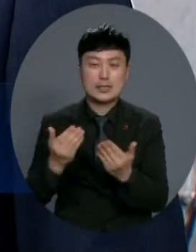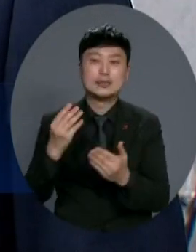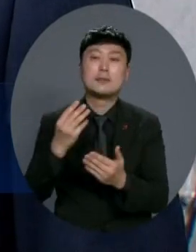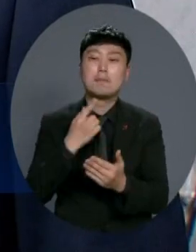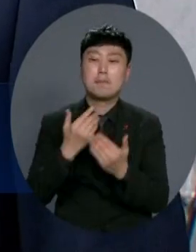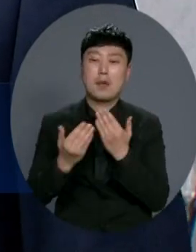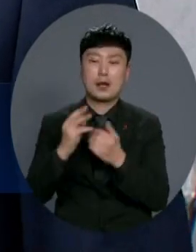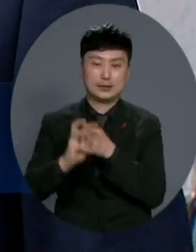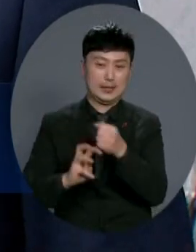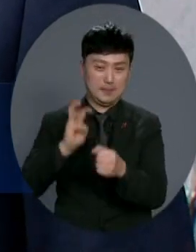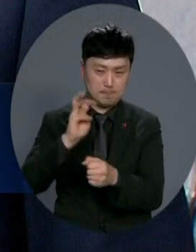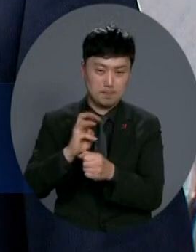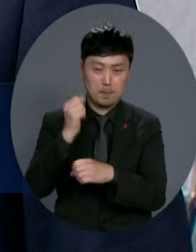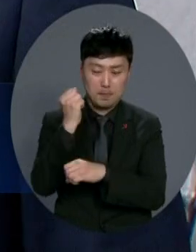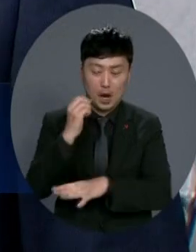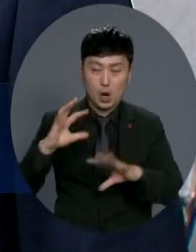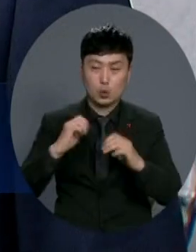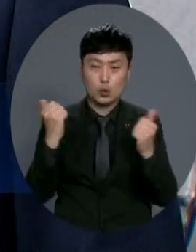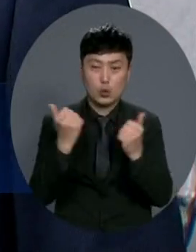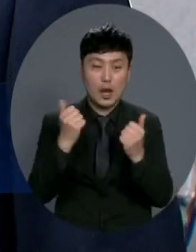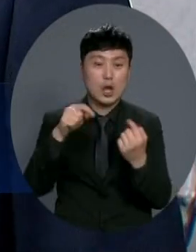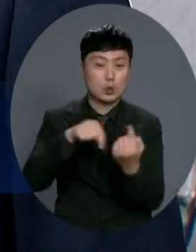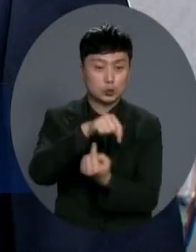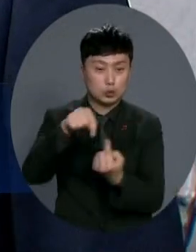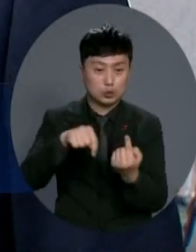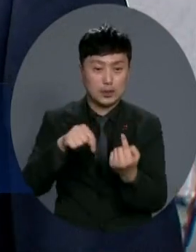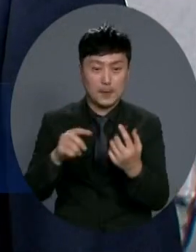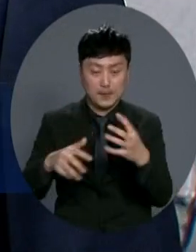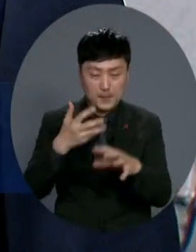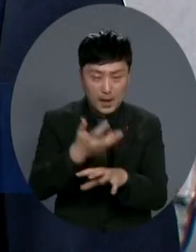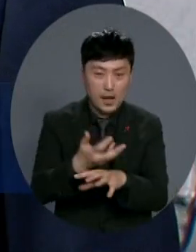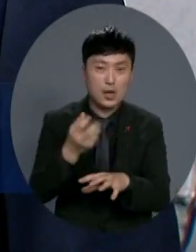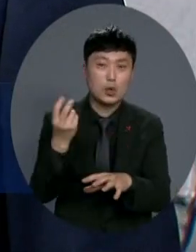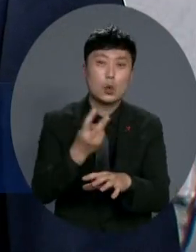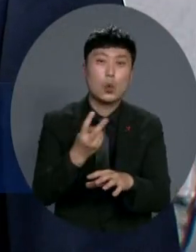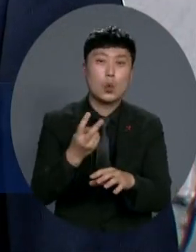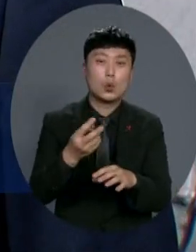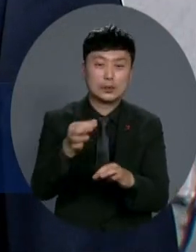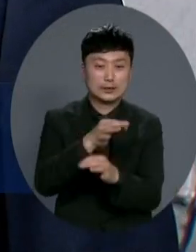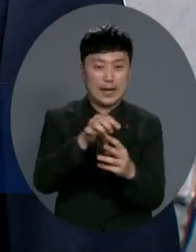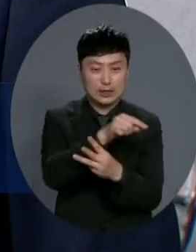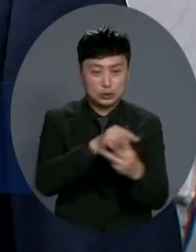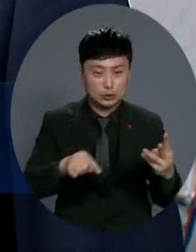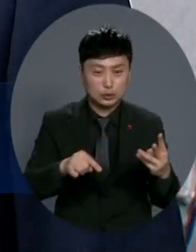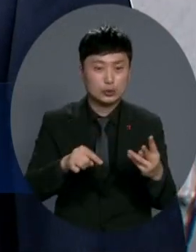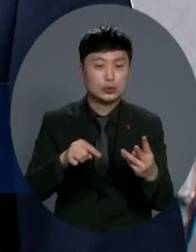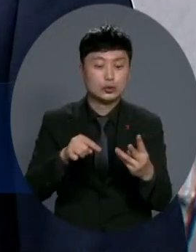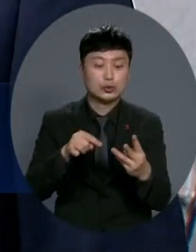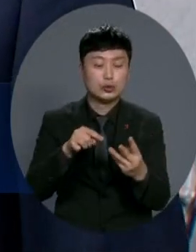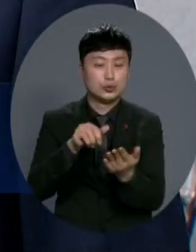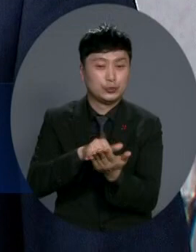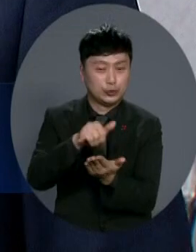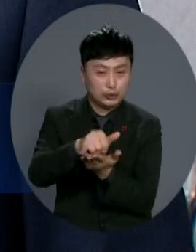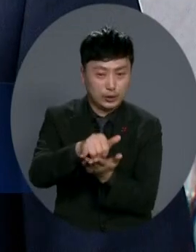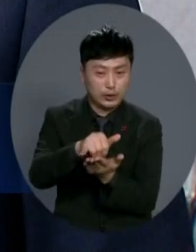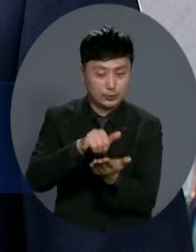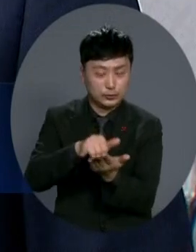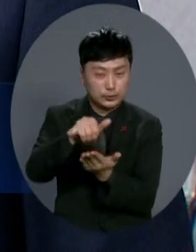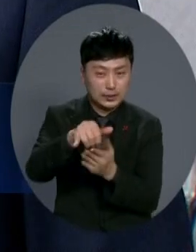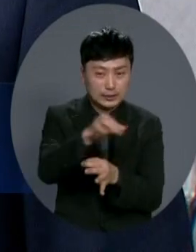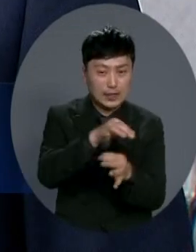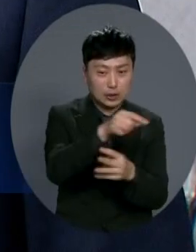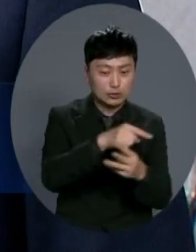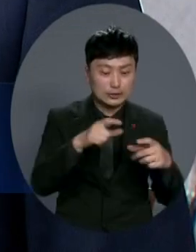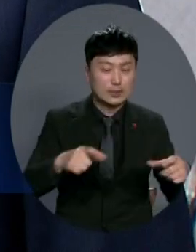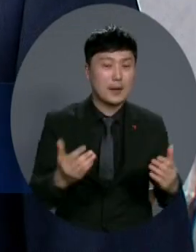바탕으로 국회 운영을 개혁하고 또 우리 그 상주 문경 문경 상주 지역